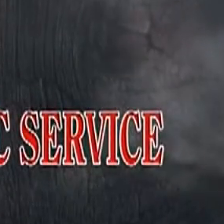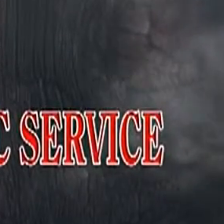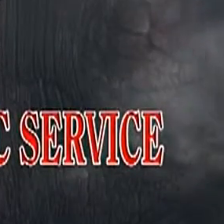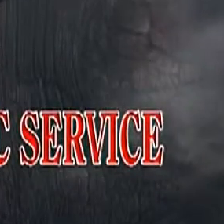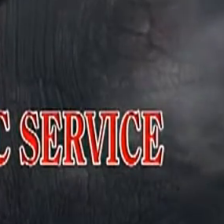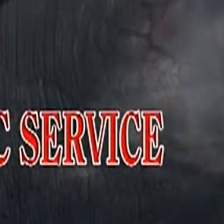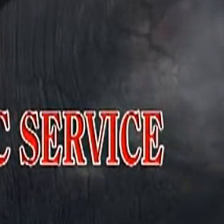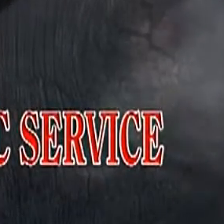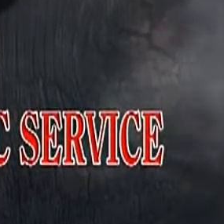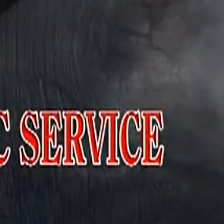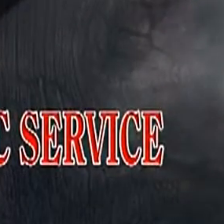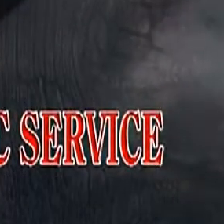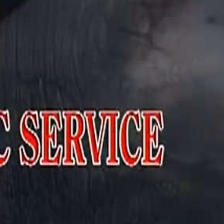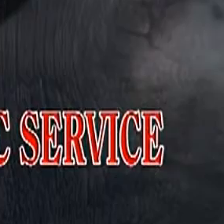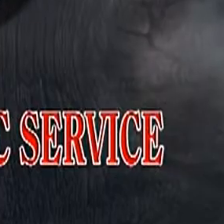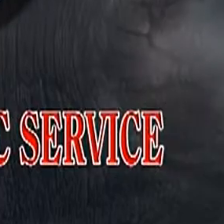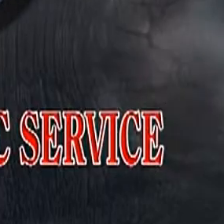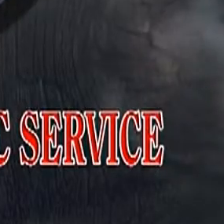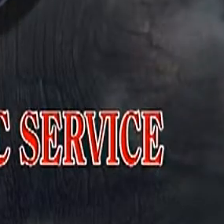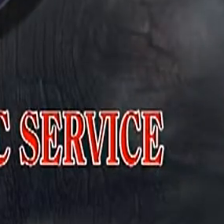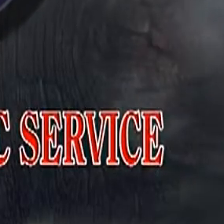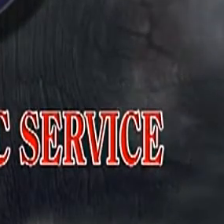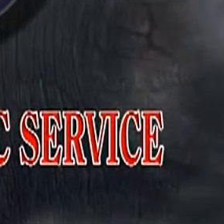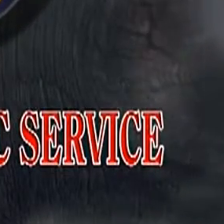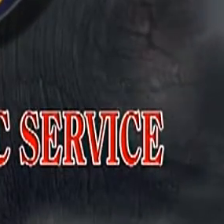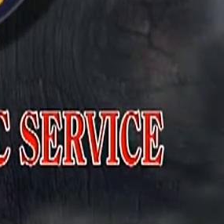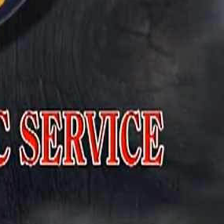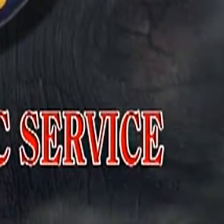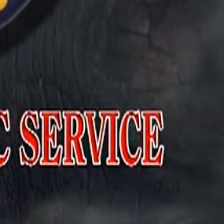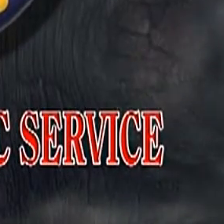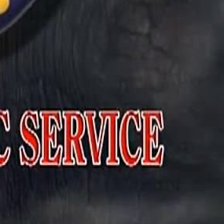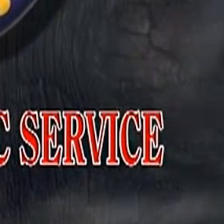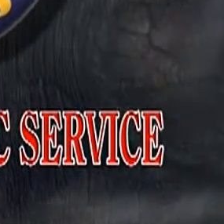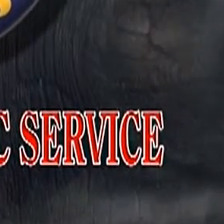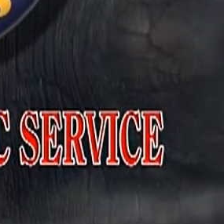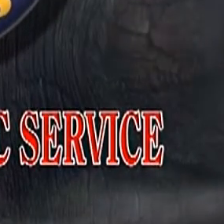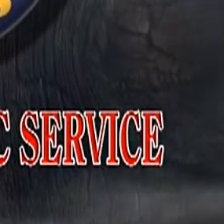tanggapin mo ang palad ko.